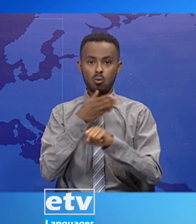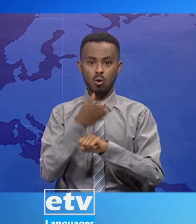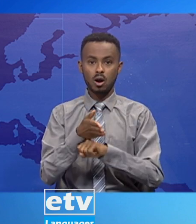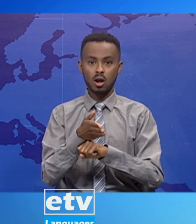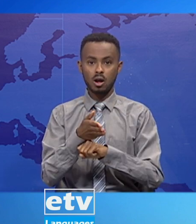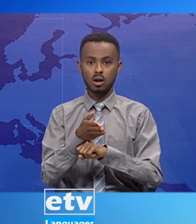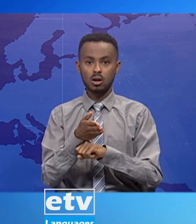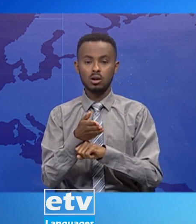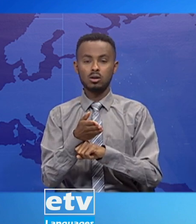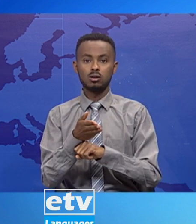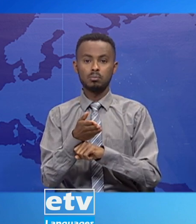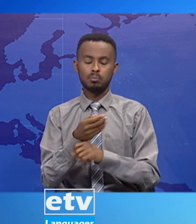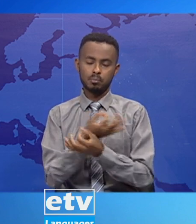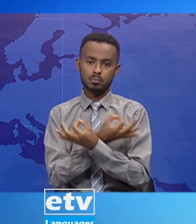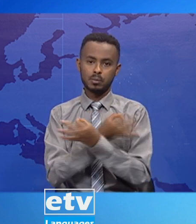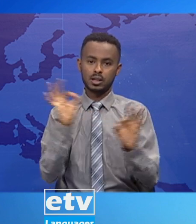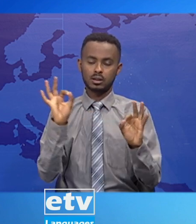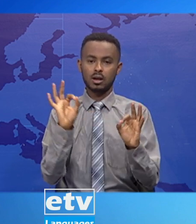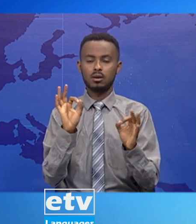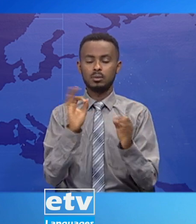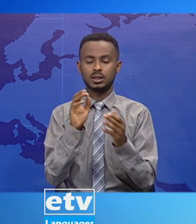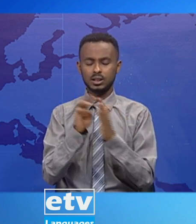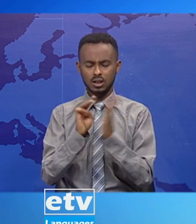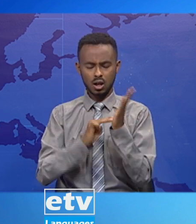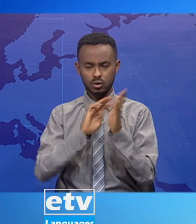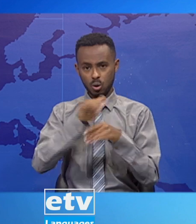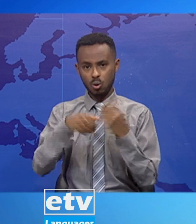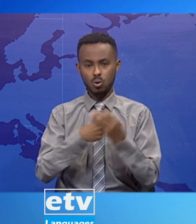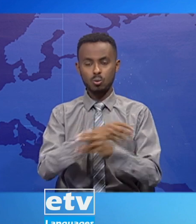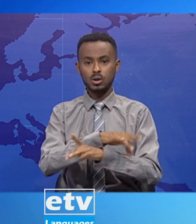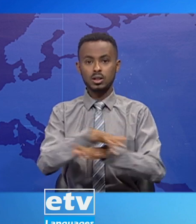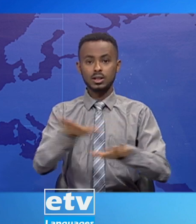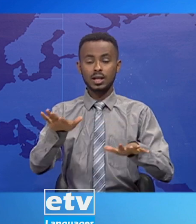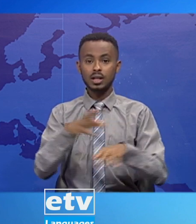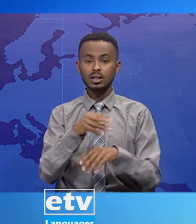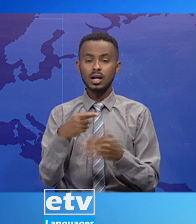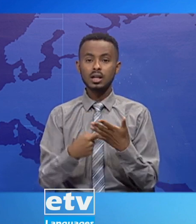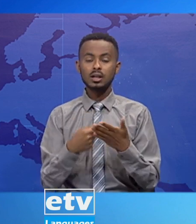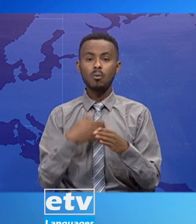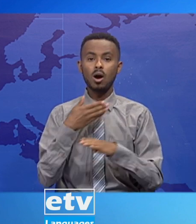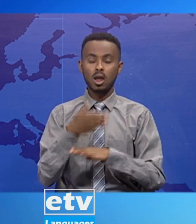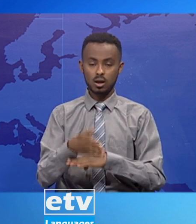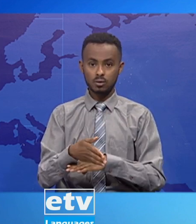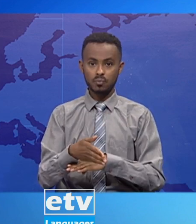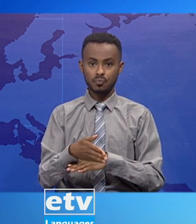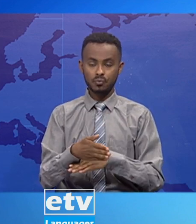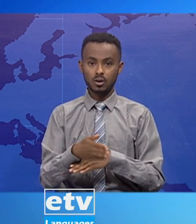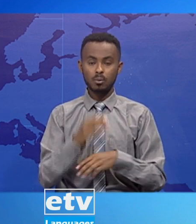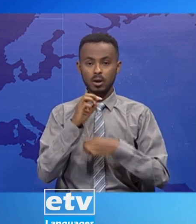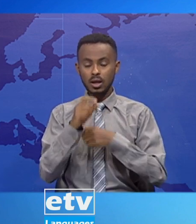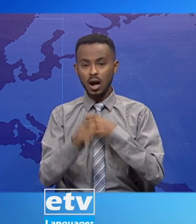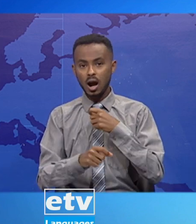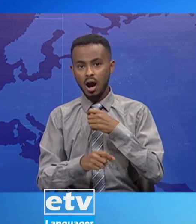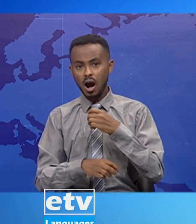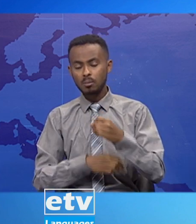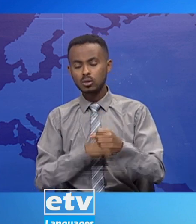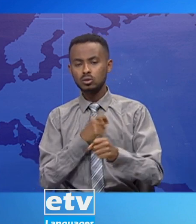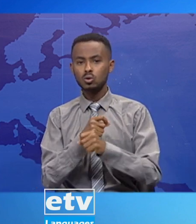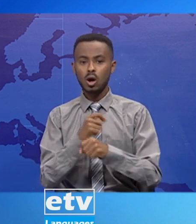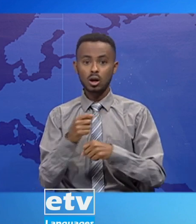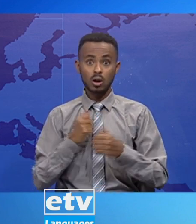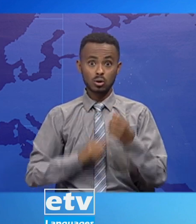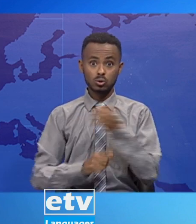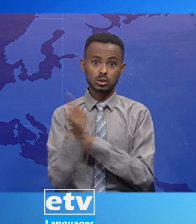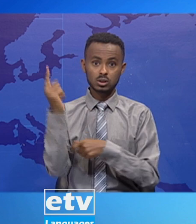በነጻ ነው የሚሰራጨው በነጻ በሰነ ስርዓት ለሁሉም ይሰራጭና ከዛ በኋላ በየአመቱ የአካል ጉዳተኞች ቀን